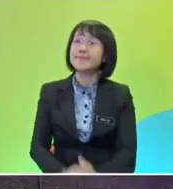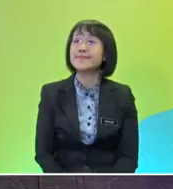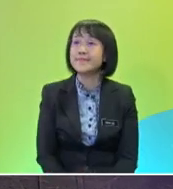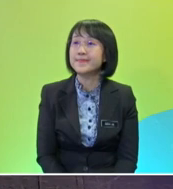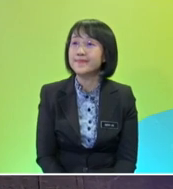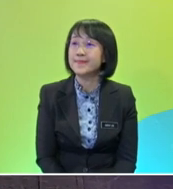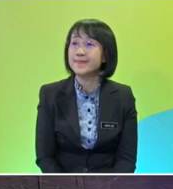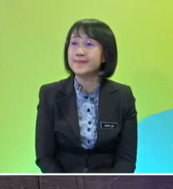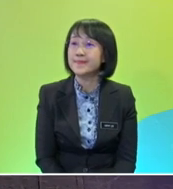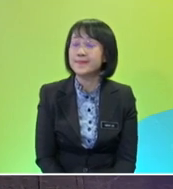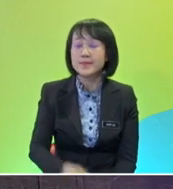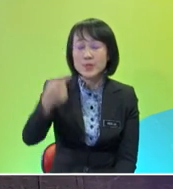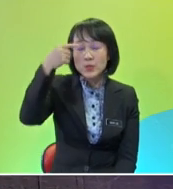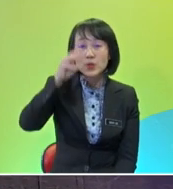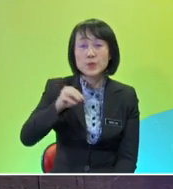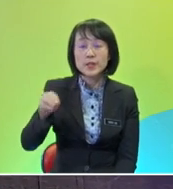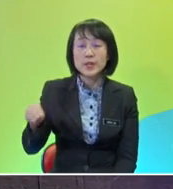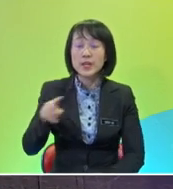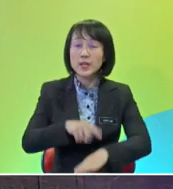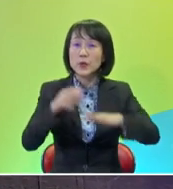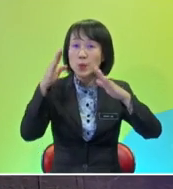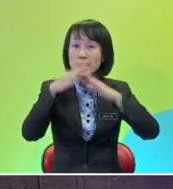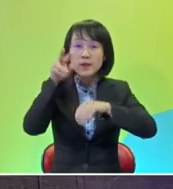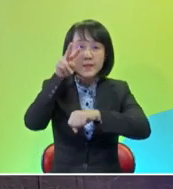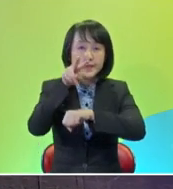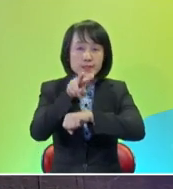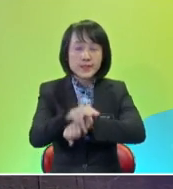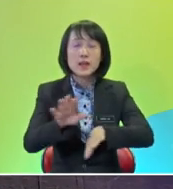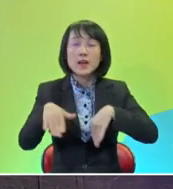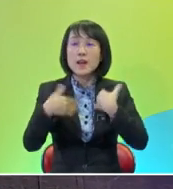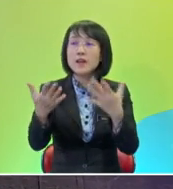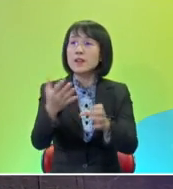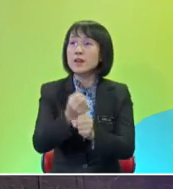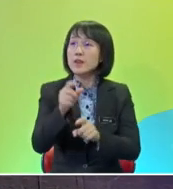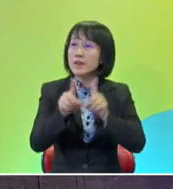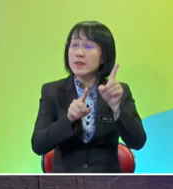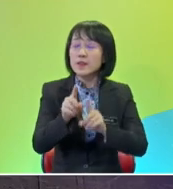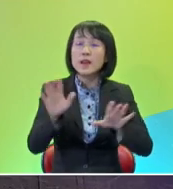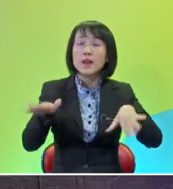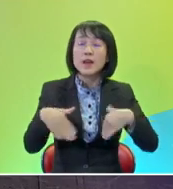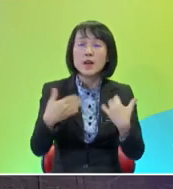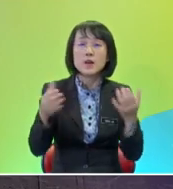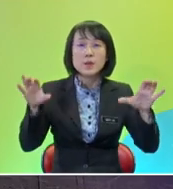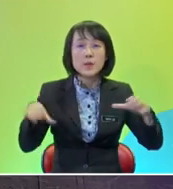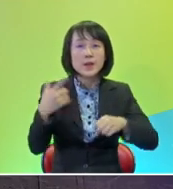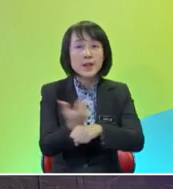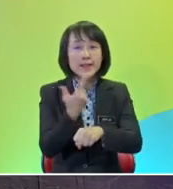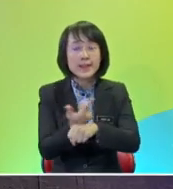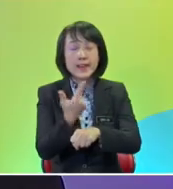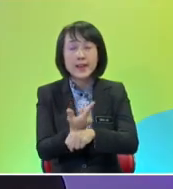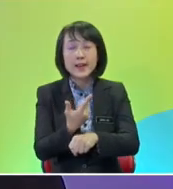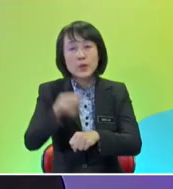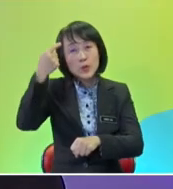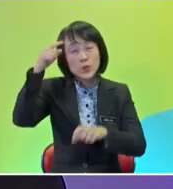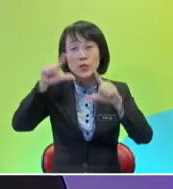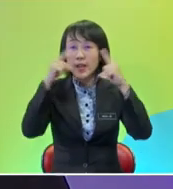bagi mereka di rumah yang sedang menonton, bagaimana mereka mahu mendapat bintang juga dan membuat latihan untuk kelas hari ini, cikgu?